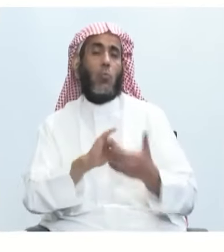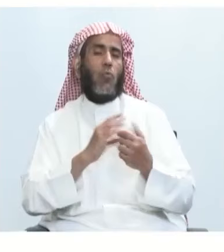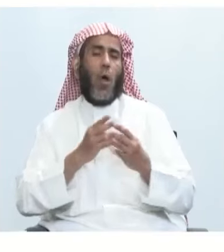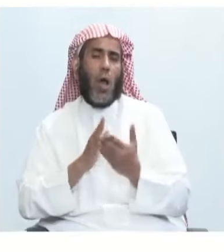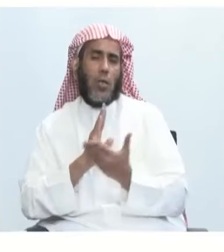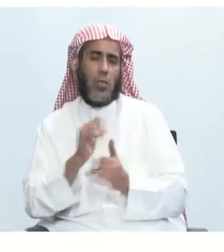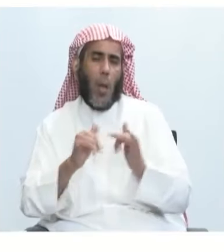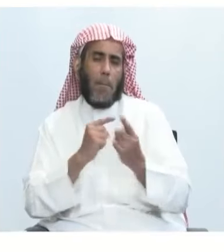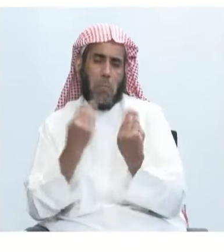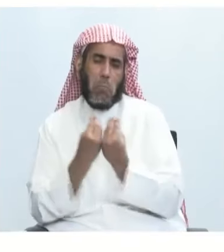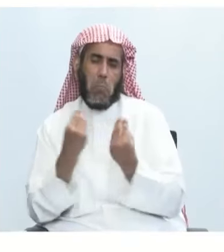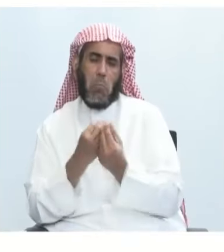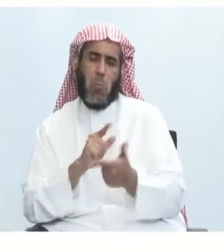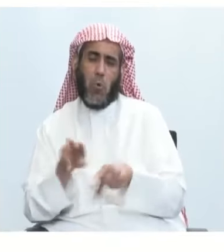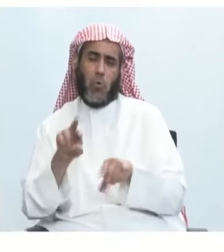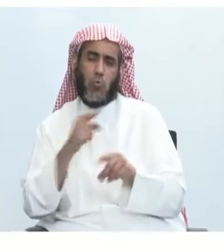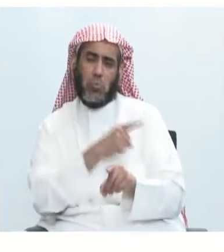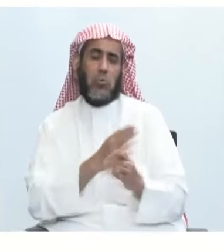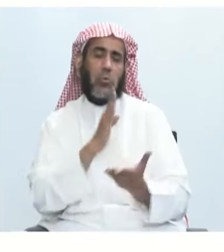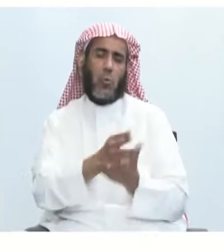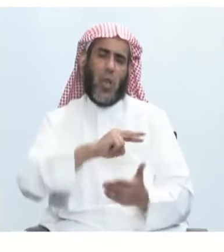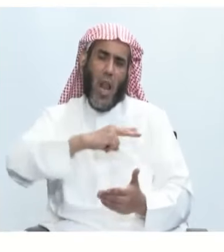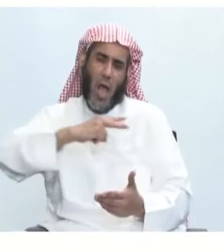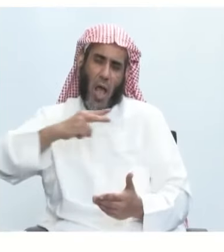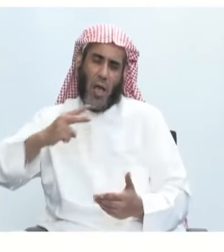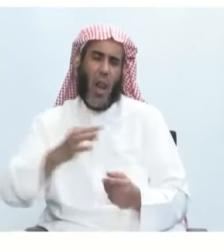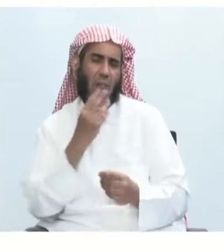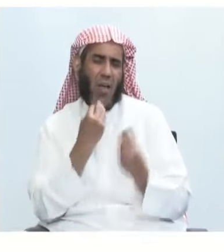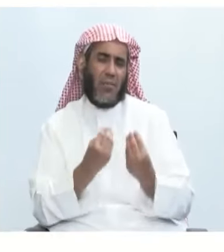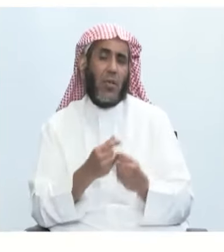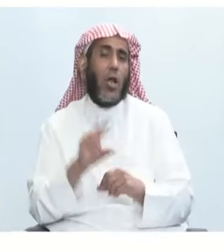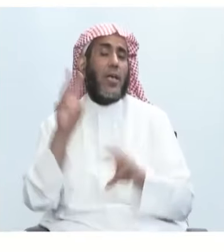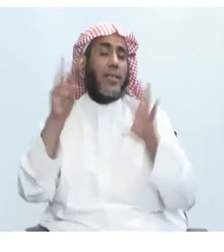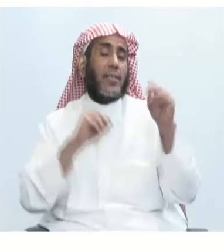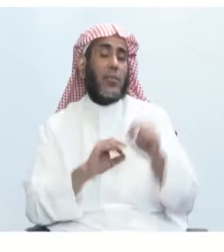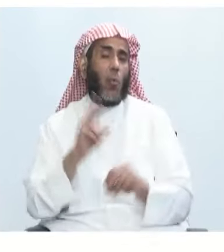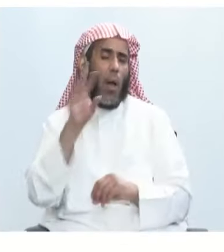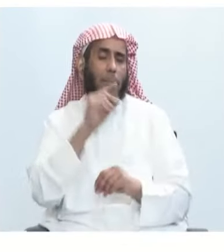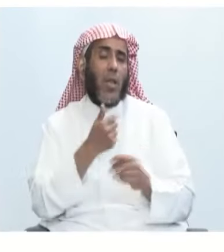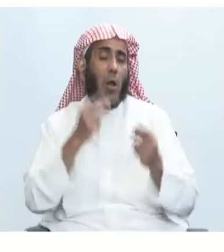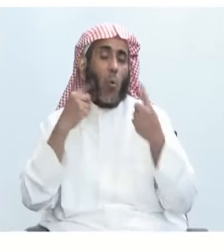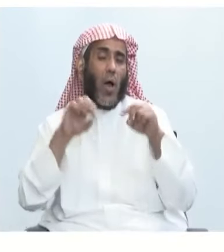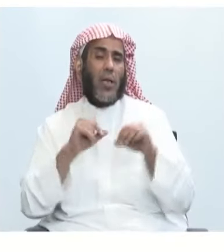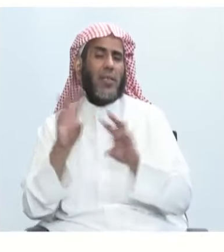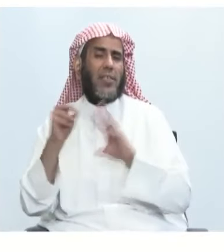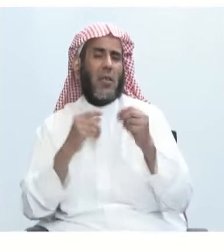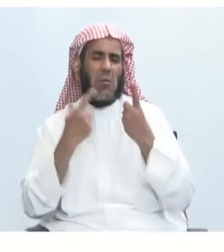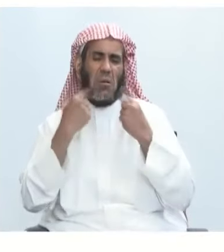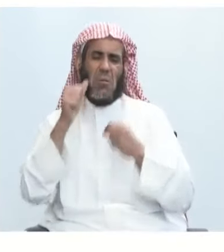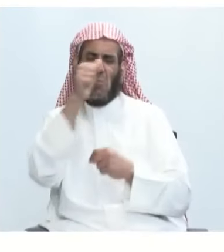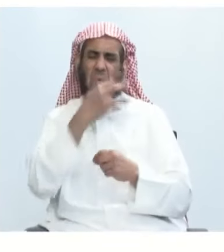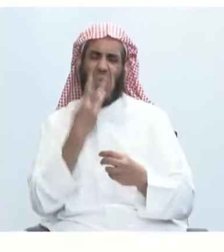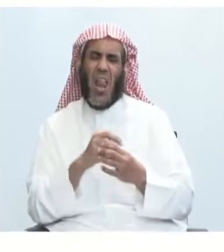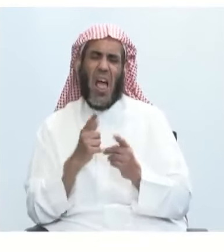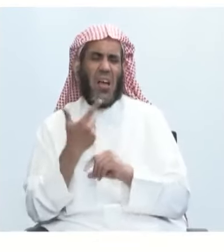الضب انتم رفقاء انتم الصادقون الى اخره هنا قصص وامثله واقعيه عن قصه مثلا محزنه لاحد